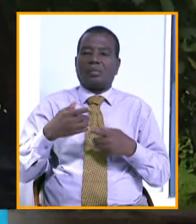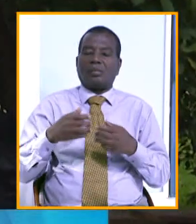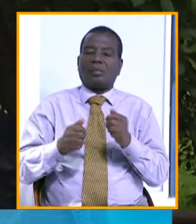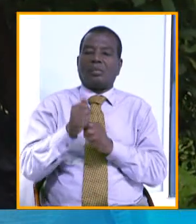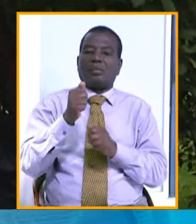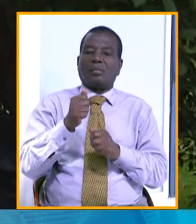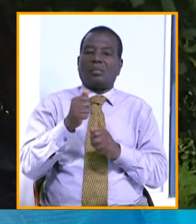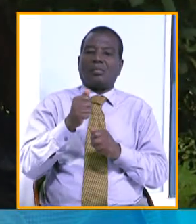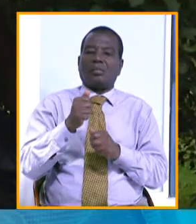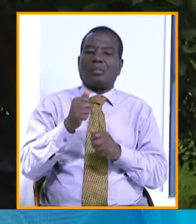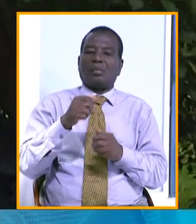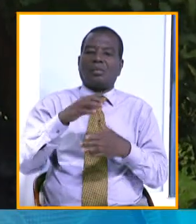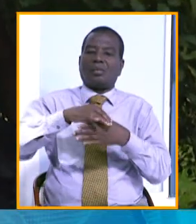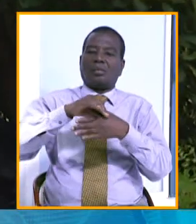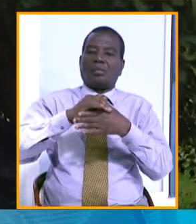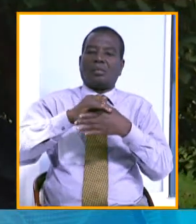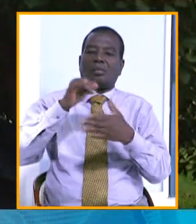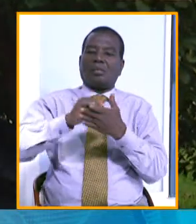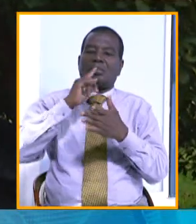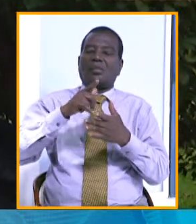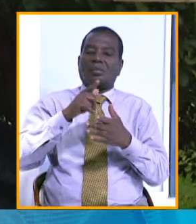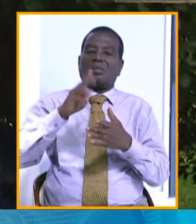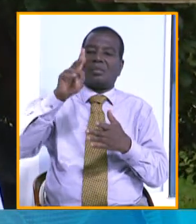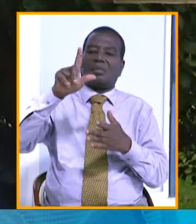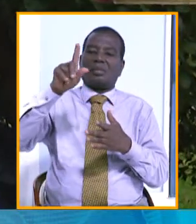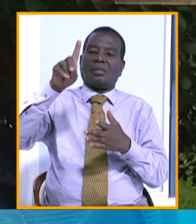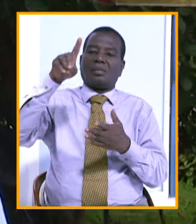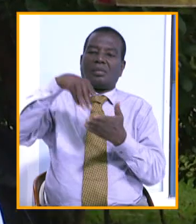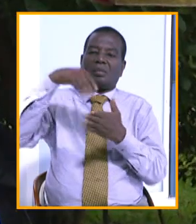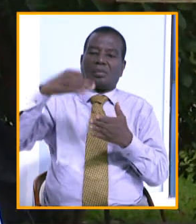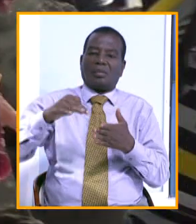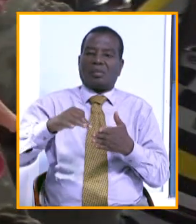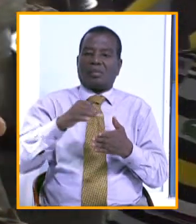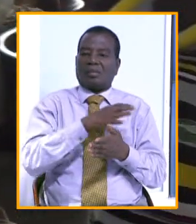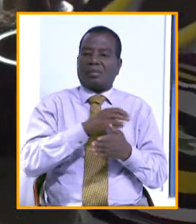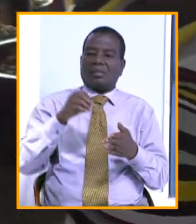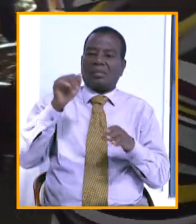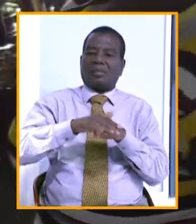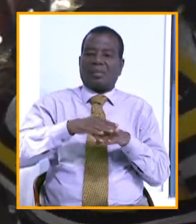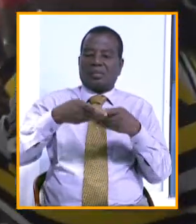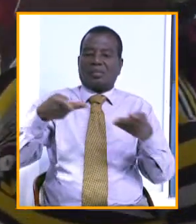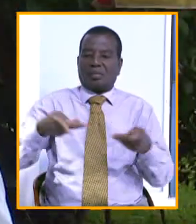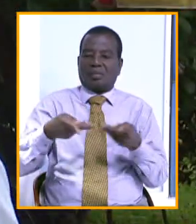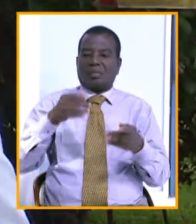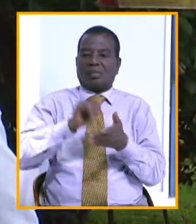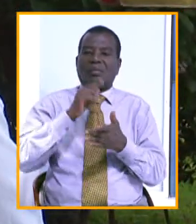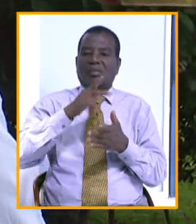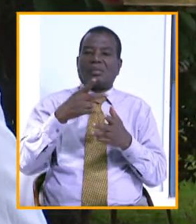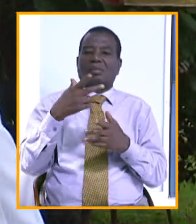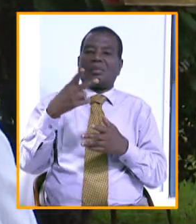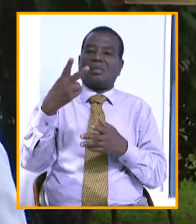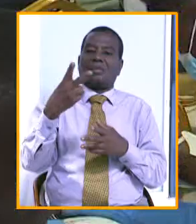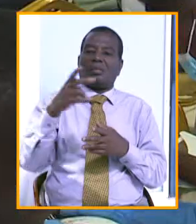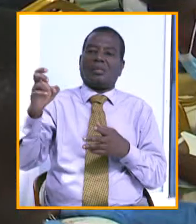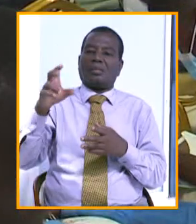de viande, peut-être à 1000 francs, mais si tu vas sur le terrain, ils vont te dire 1500, 2000. Quand tu parles, dire, mais l'État, puis quoi, c'est nous qui sommes sur le terrain, c'est nous qui vendons notre produit. Donc, tu